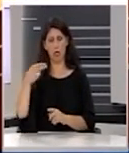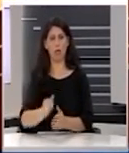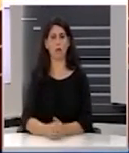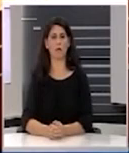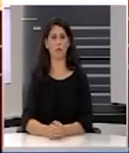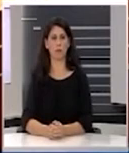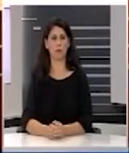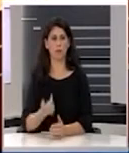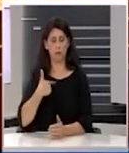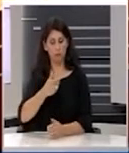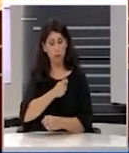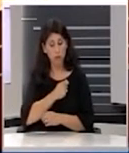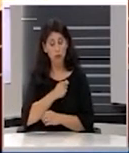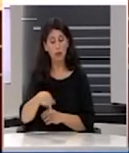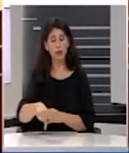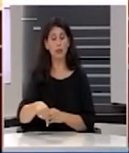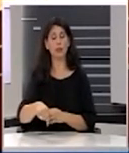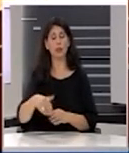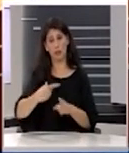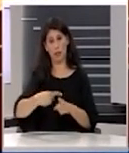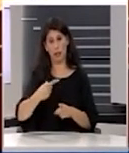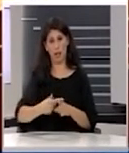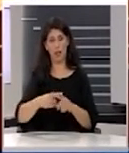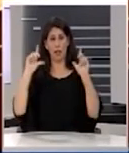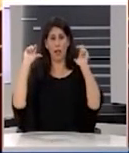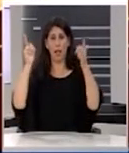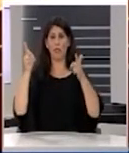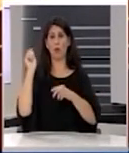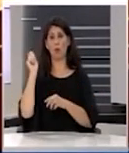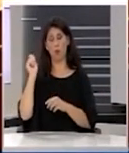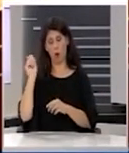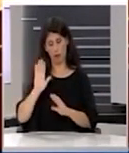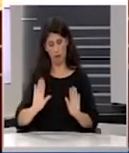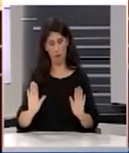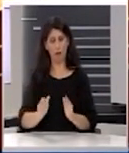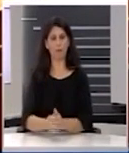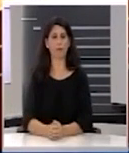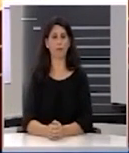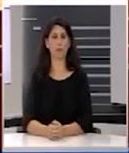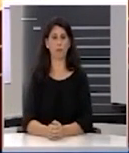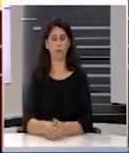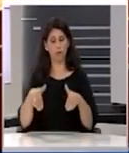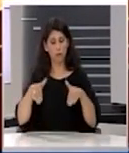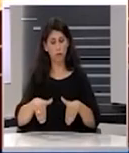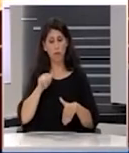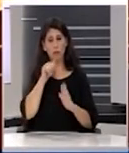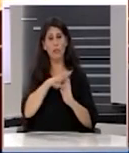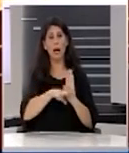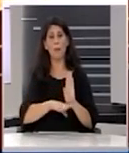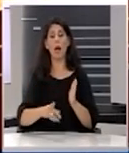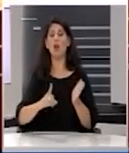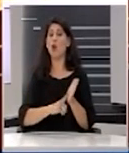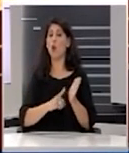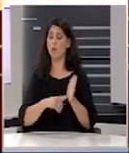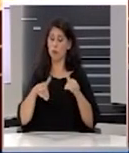Μωάμεθ, να είμαι πιστός στην πατρίδα και το δημοκρατικό πολίτευμα να υπακούω στο Σύνταγμα και τους